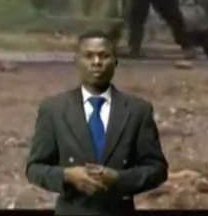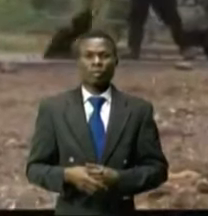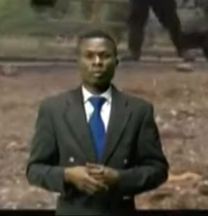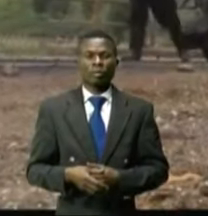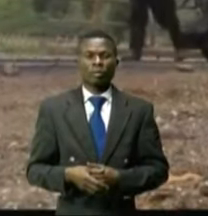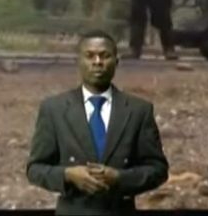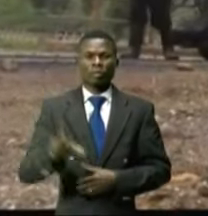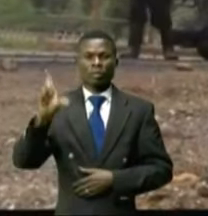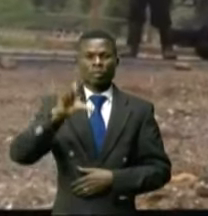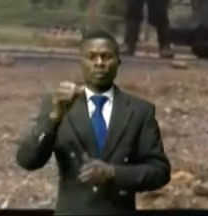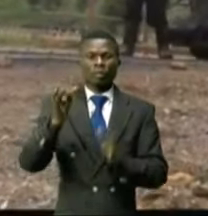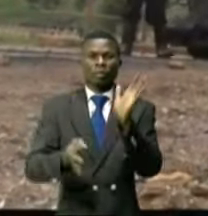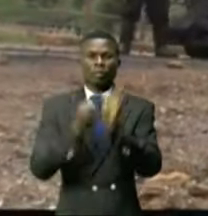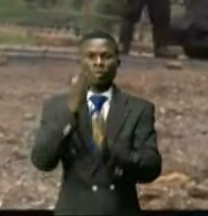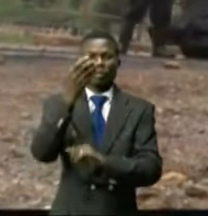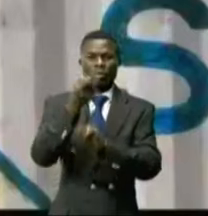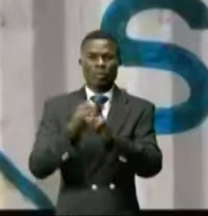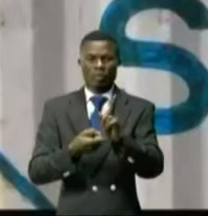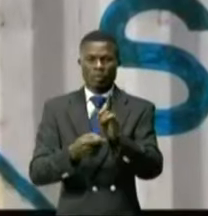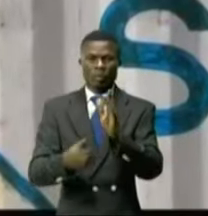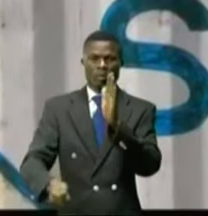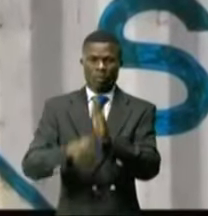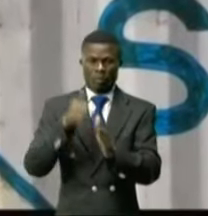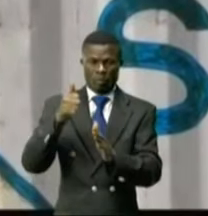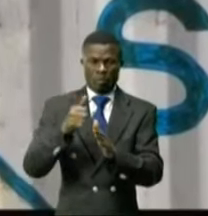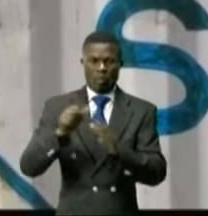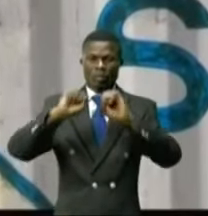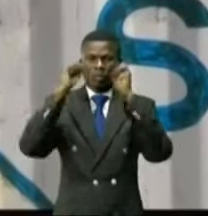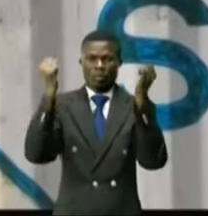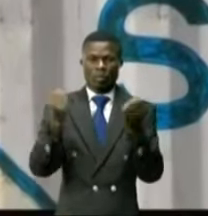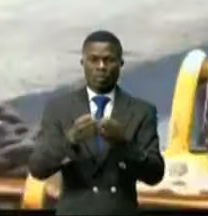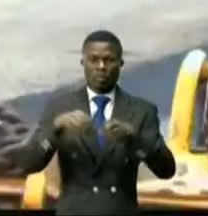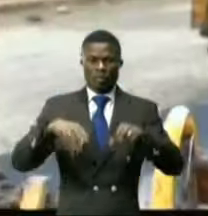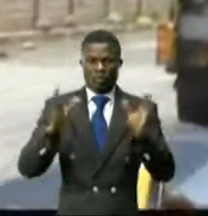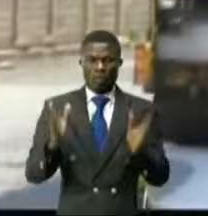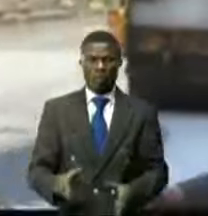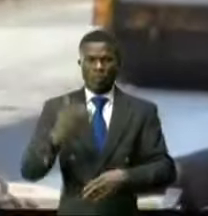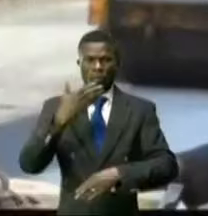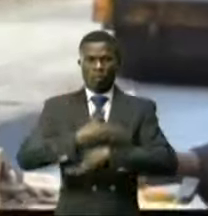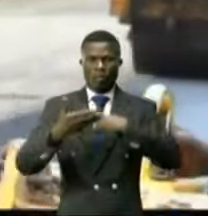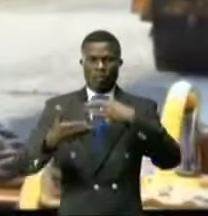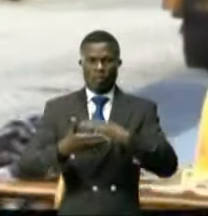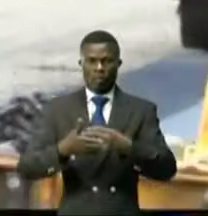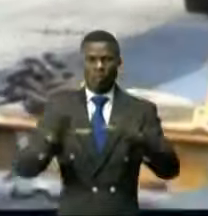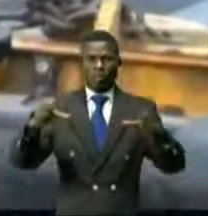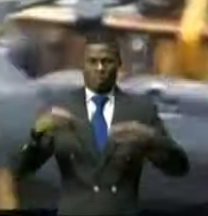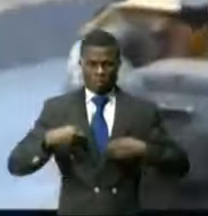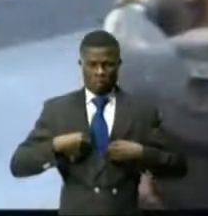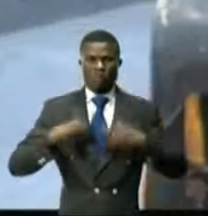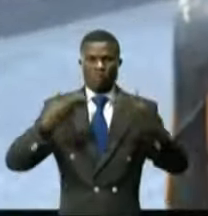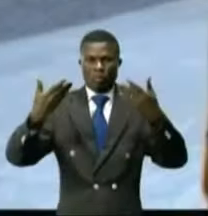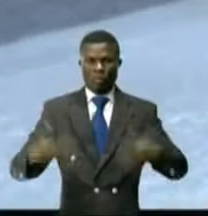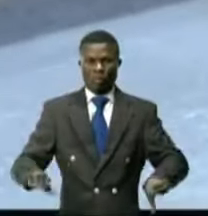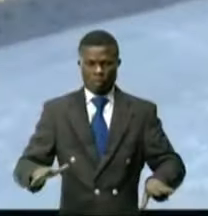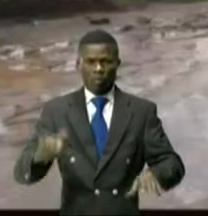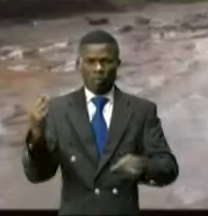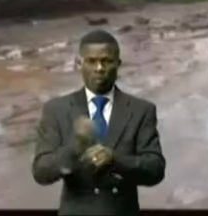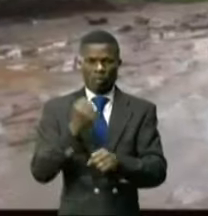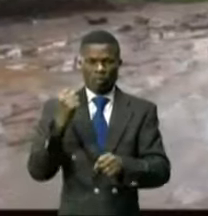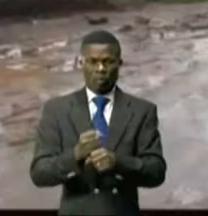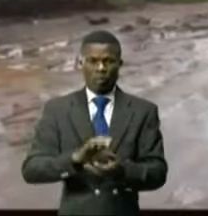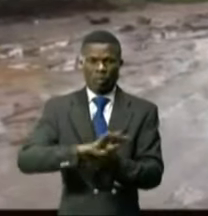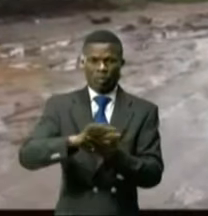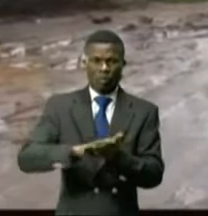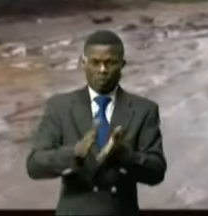Ce lundi 13 novembre, la Société congolaise de construction SOCOC a confirmé la fin des travaux d'asphaltage sur le